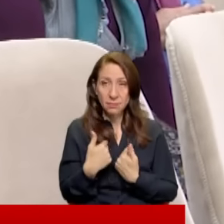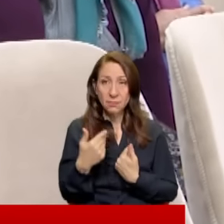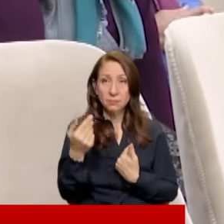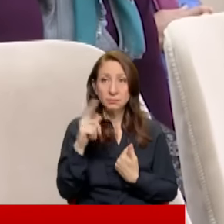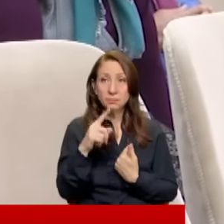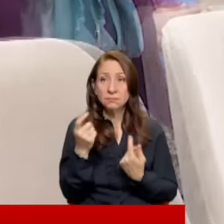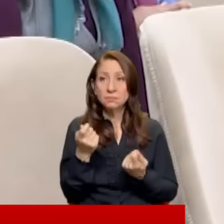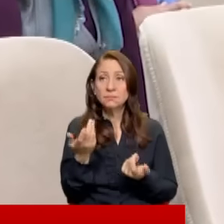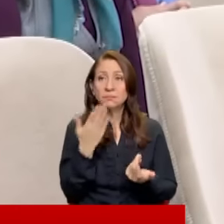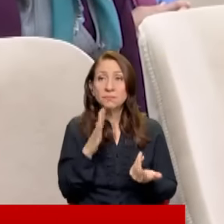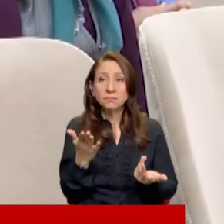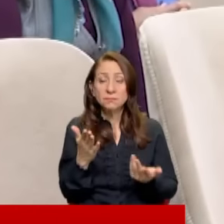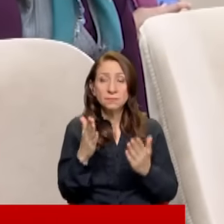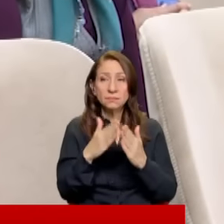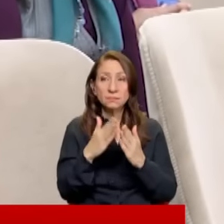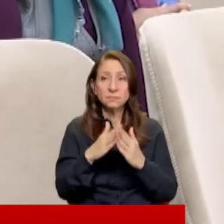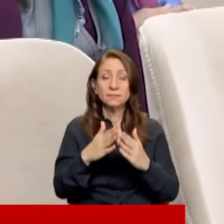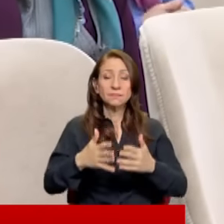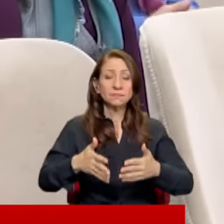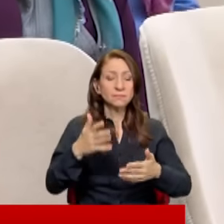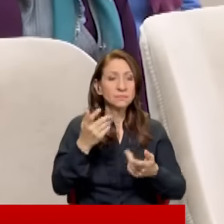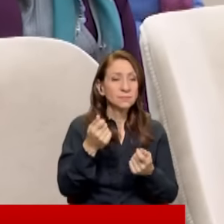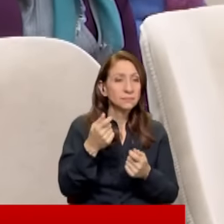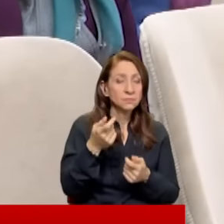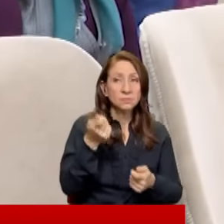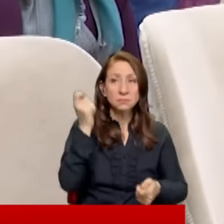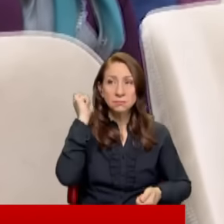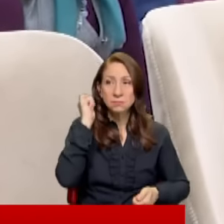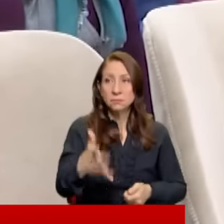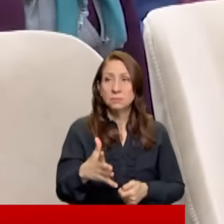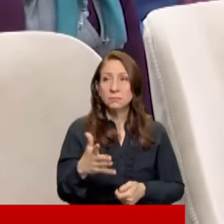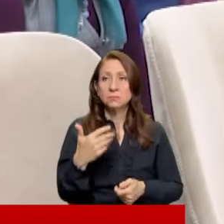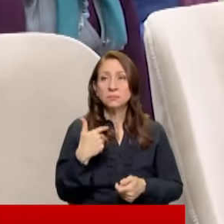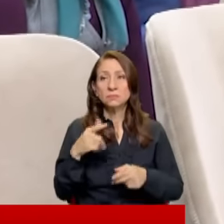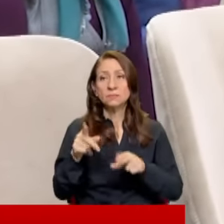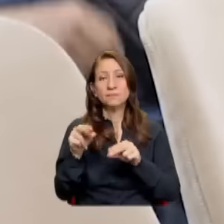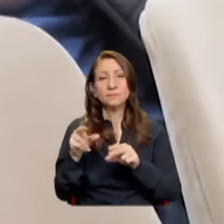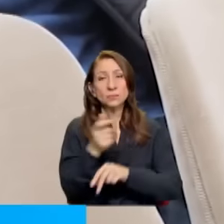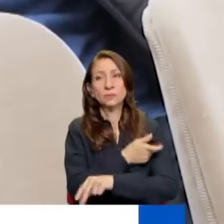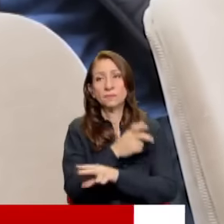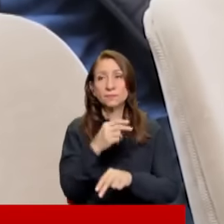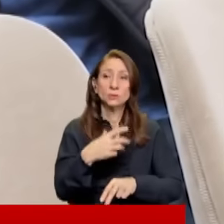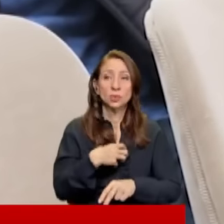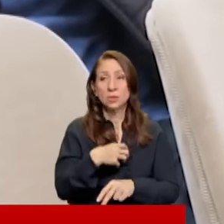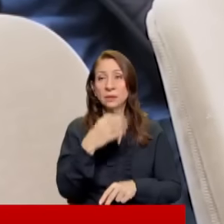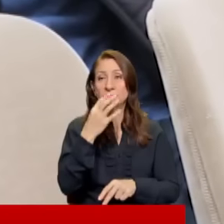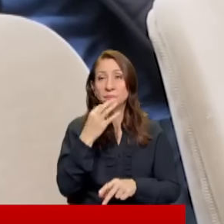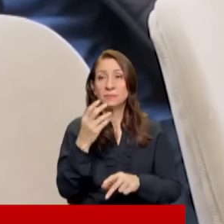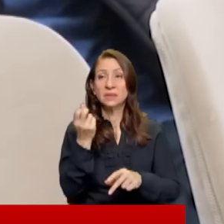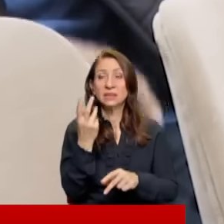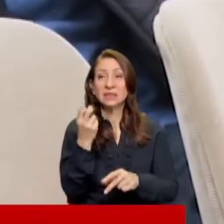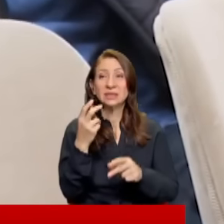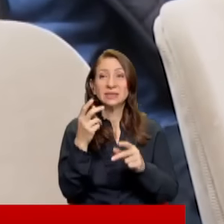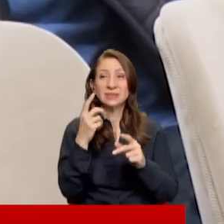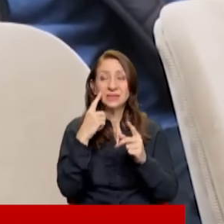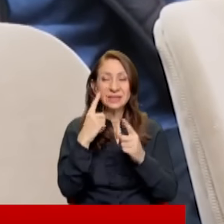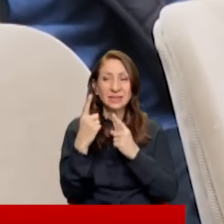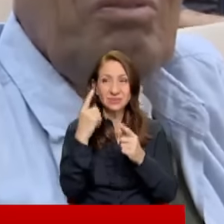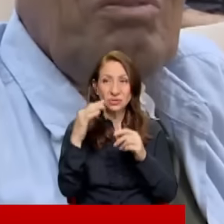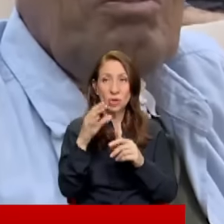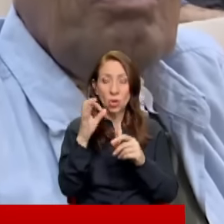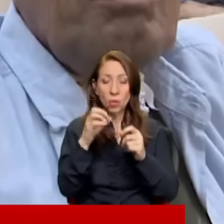bilgilerim yok şu anda evleri Apartları sorduk çok uçuk fiyatlar istediler burada kalmak zorundayız Konya'dan Ankara'ya kanser tedavisi için gelen